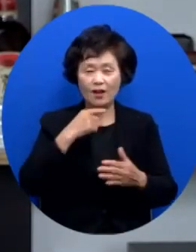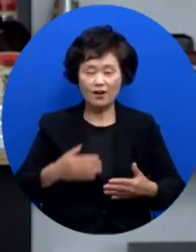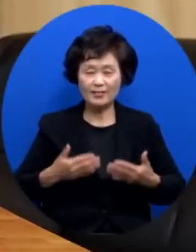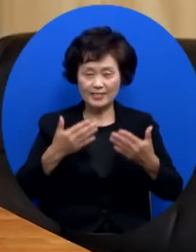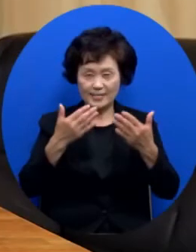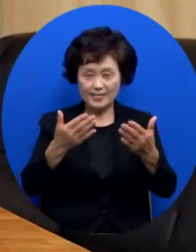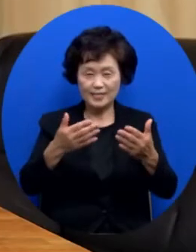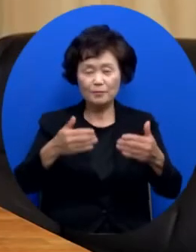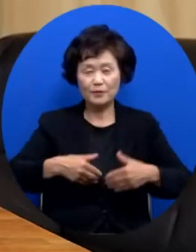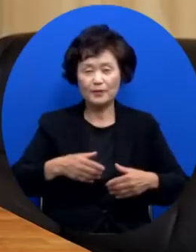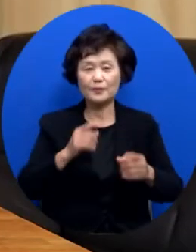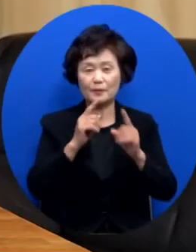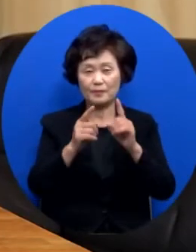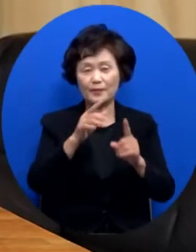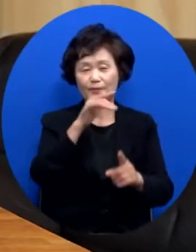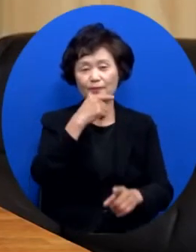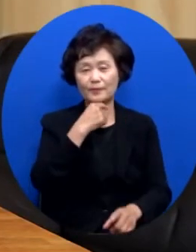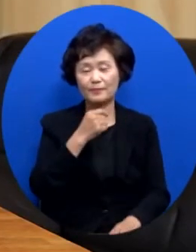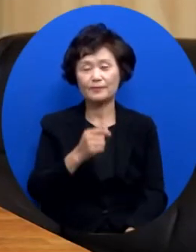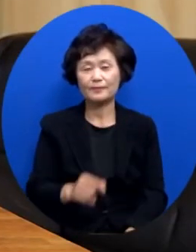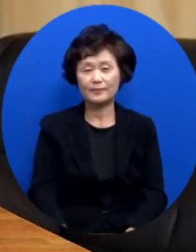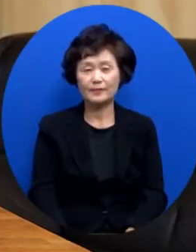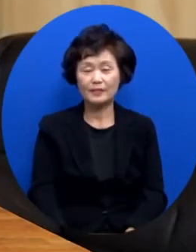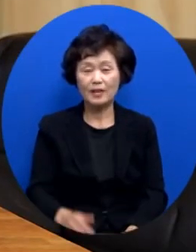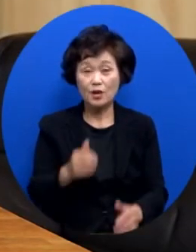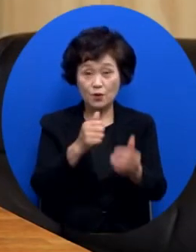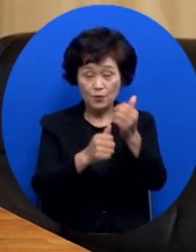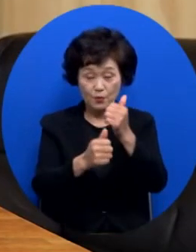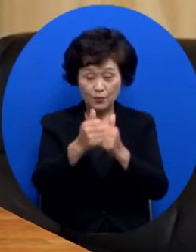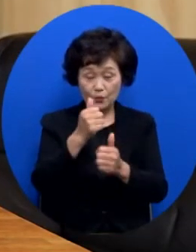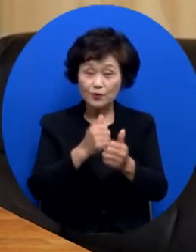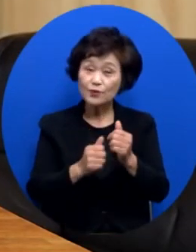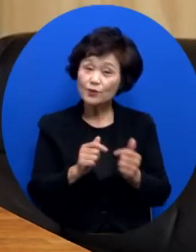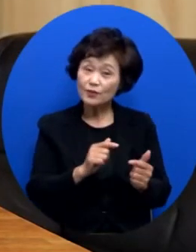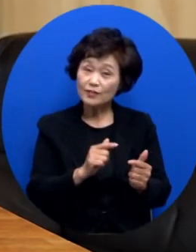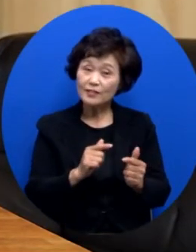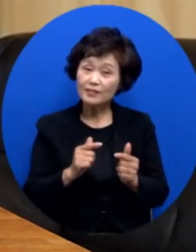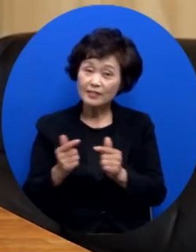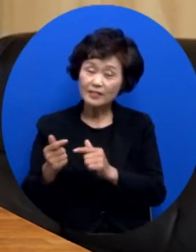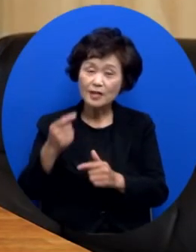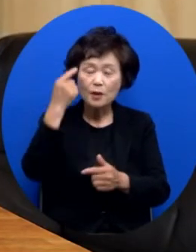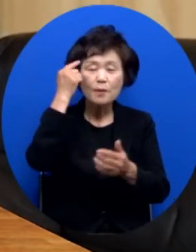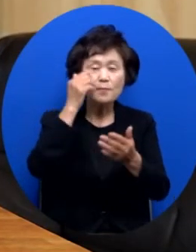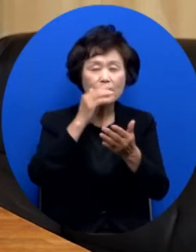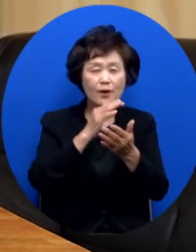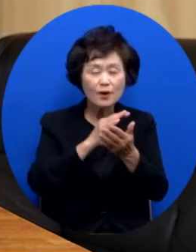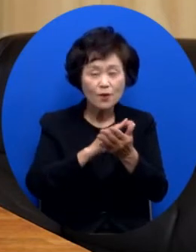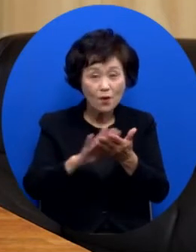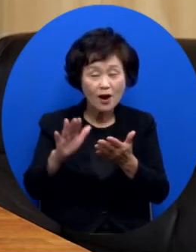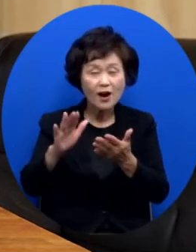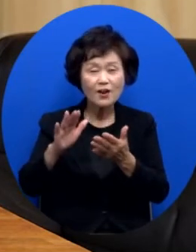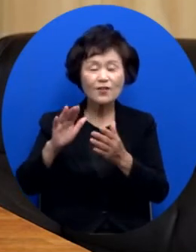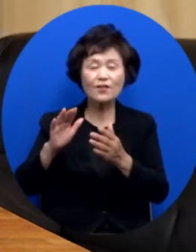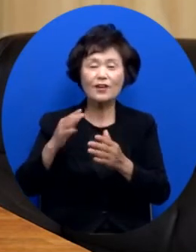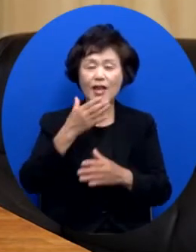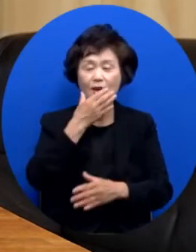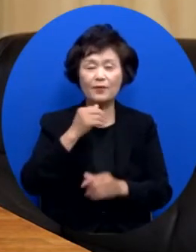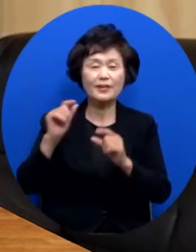있습니다. 그리고 정말 우리 후손들이 평화롭게 살수 있는 삼천리